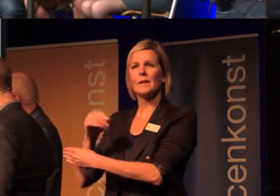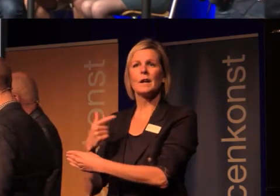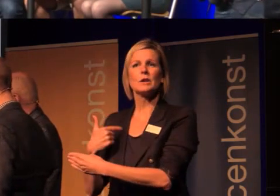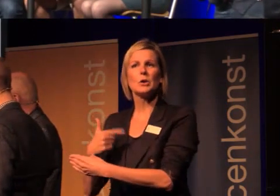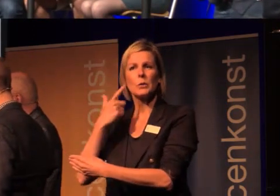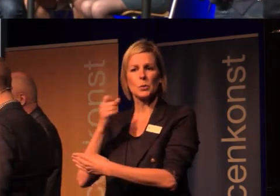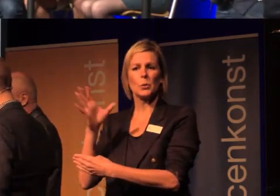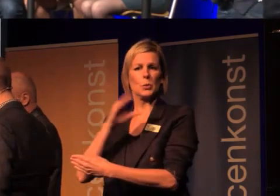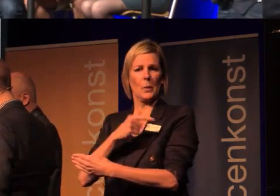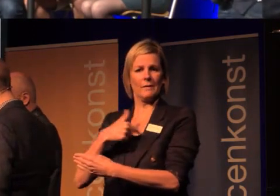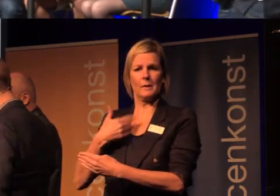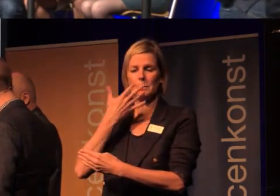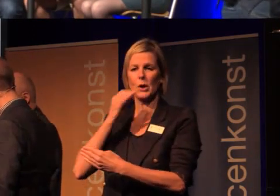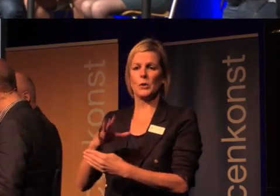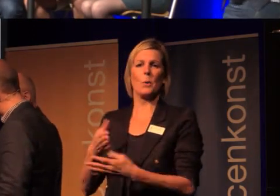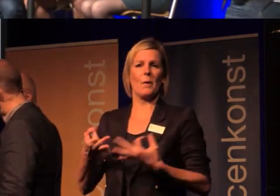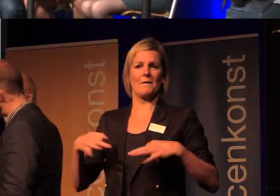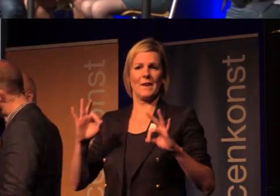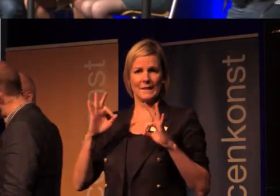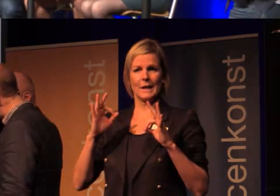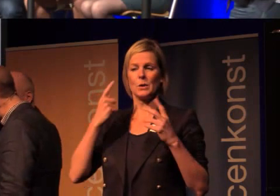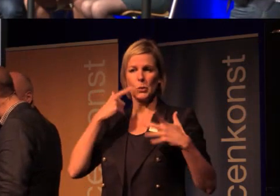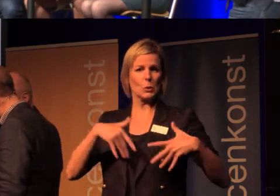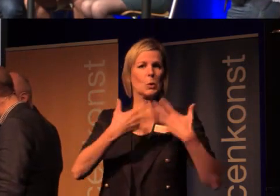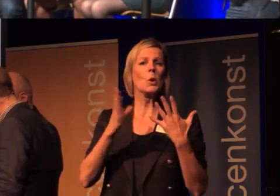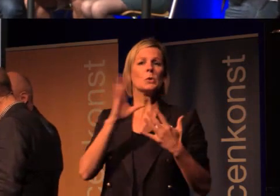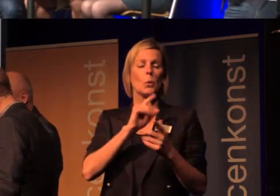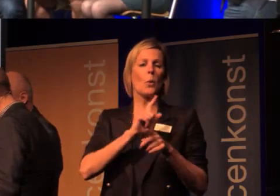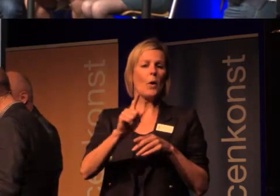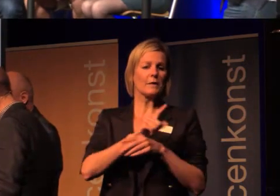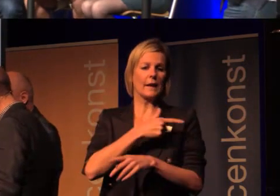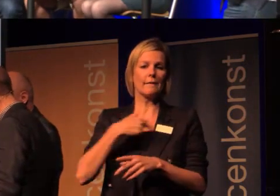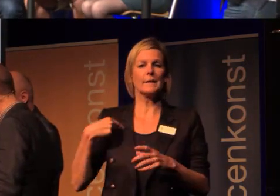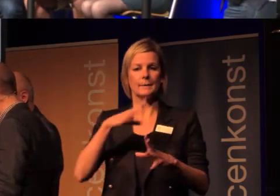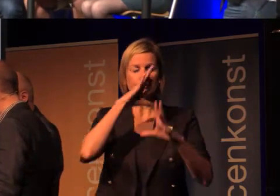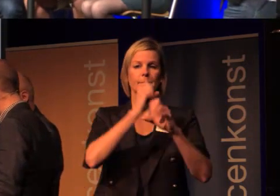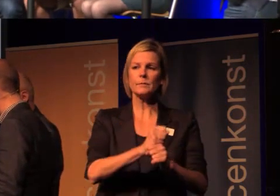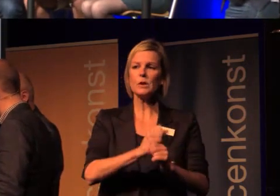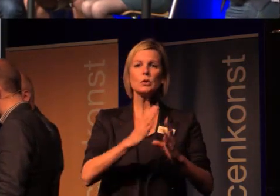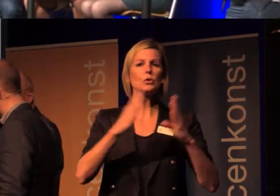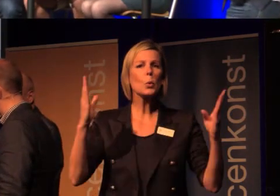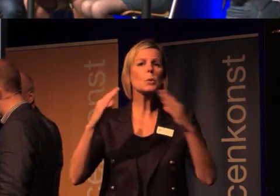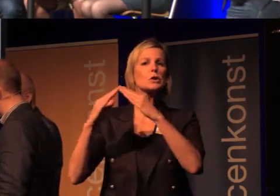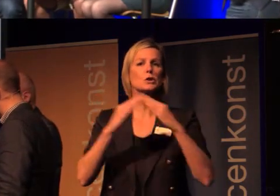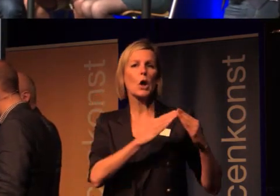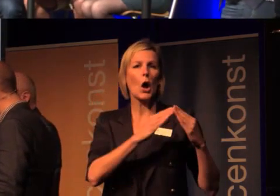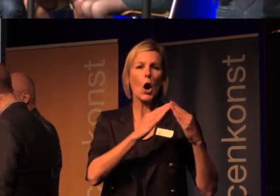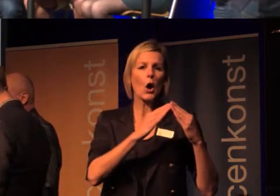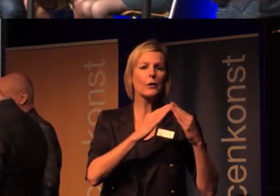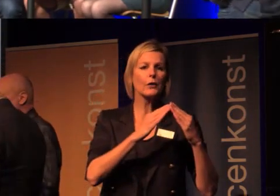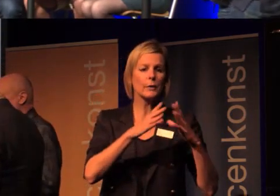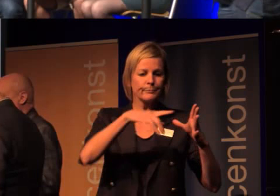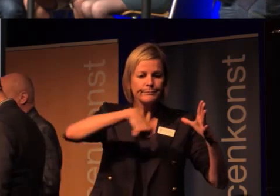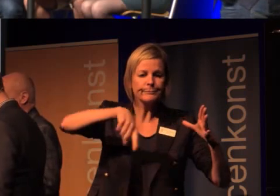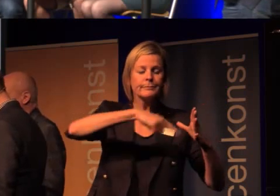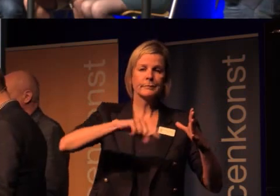om mer offentliga medel till kulturen, det är att det hamnar i en ganska storstadsfixerad pott. Det handlar om statliga museer, det